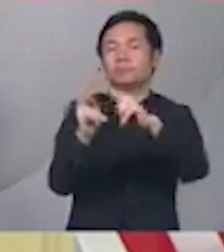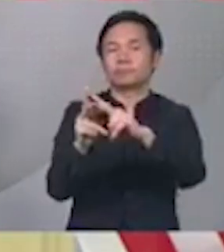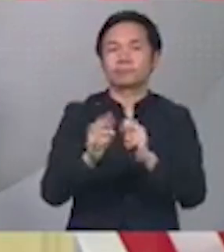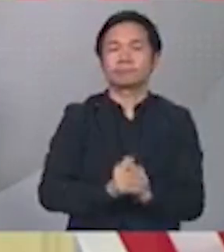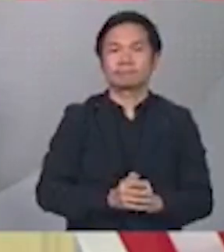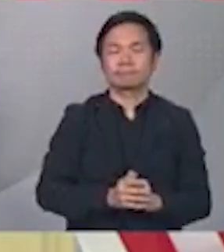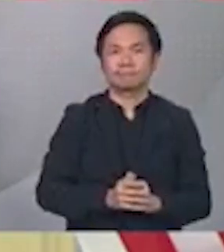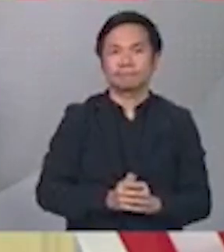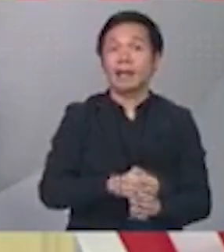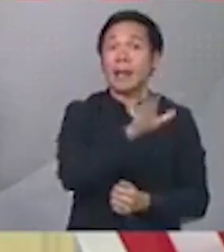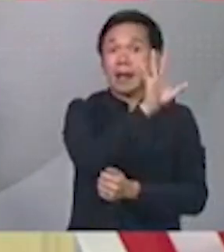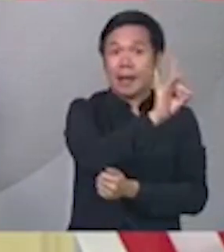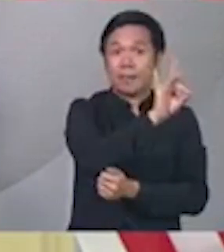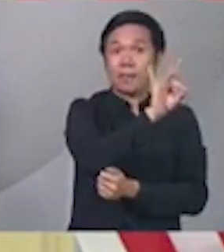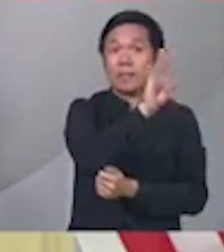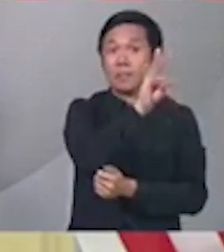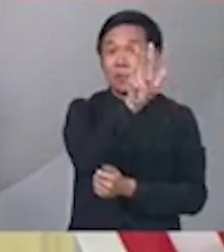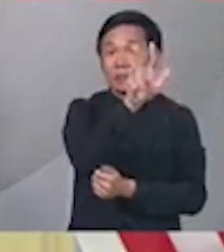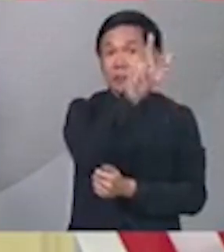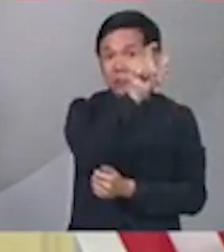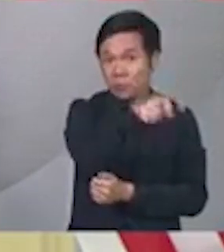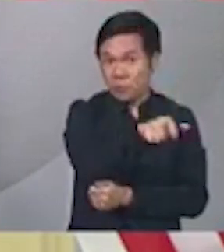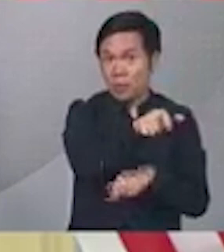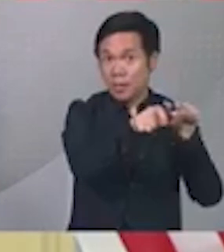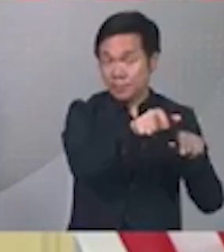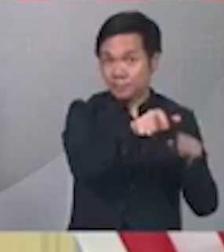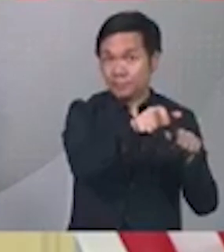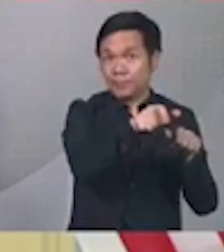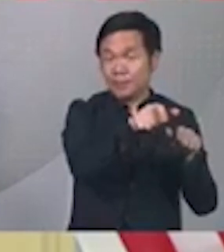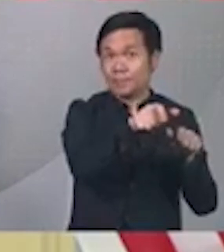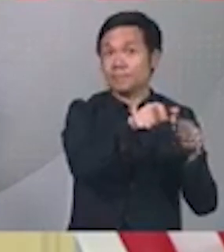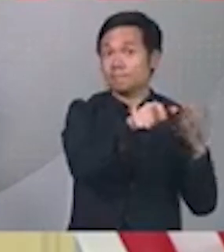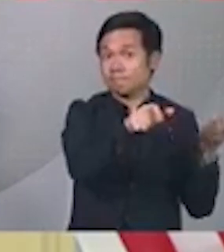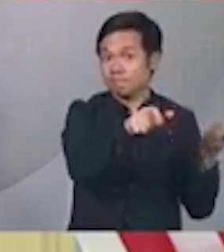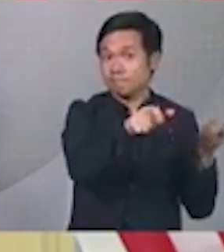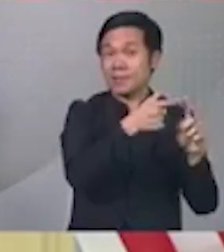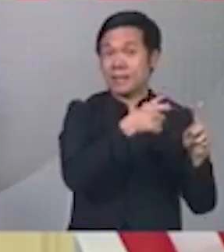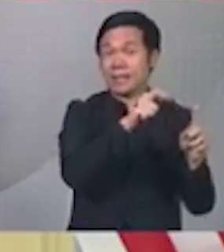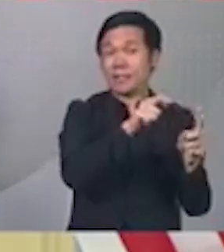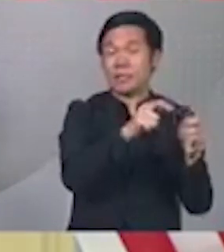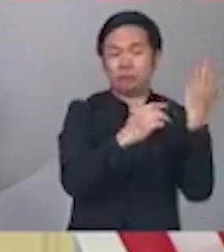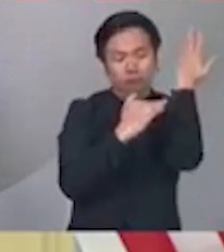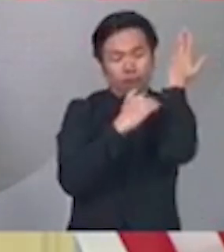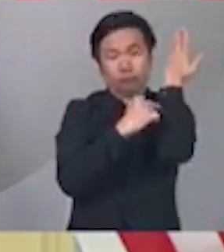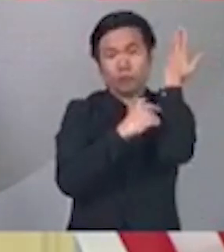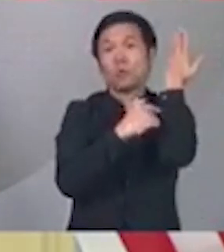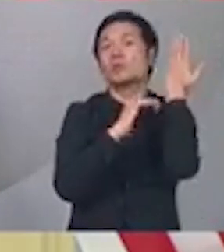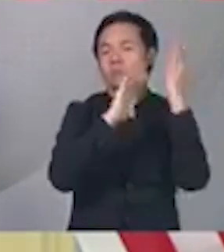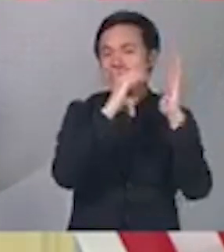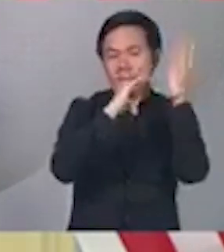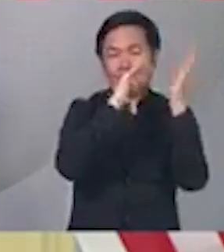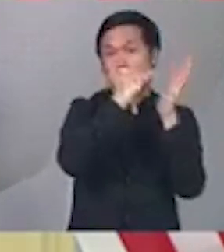seramai serat 863 Plaza akan diantar pulang dari Zon Tengah kesulut